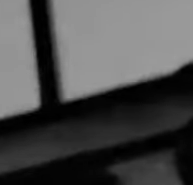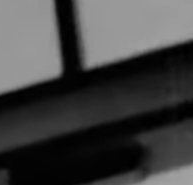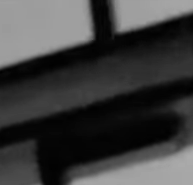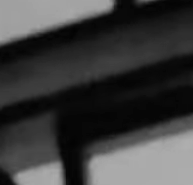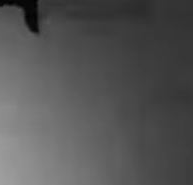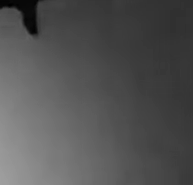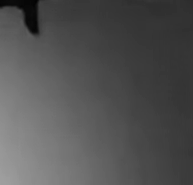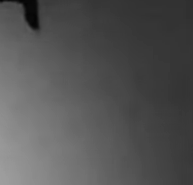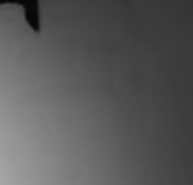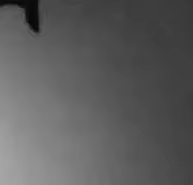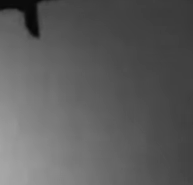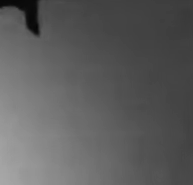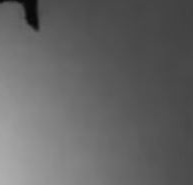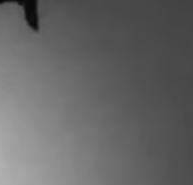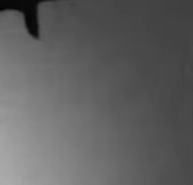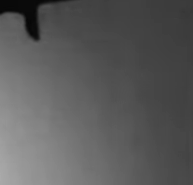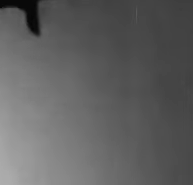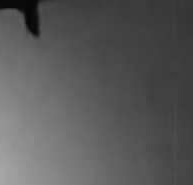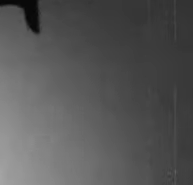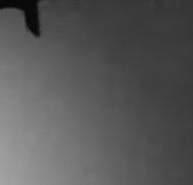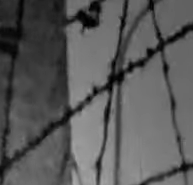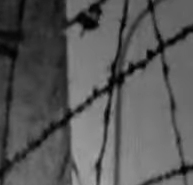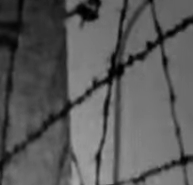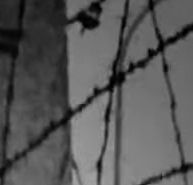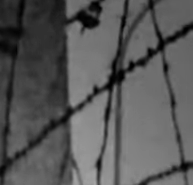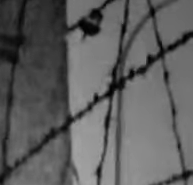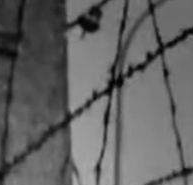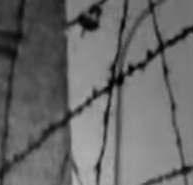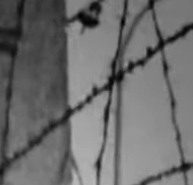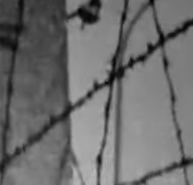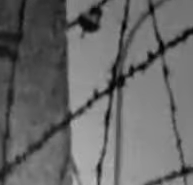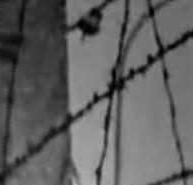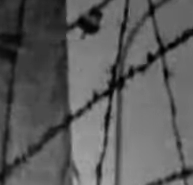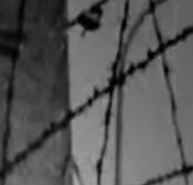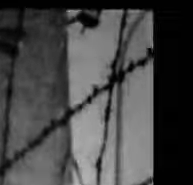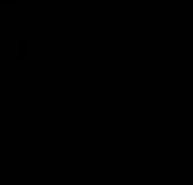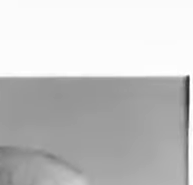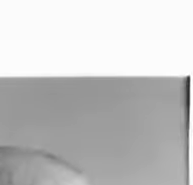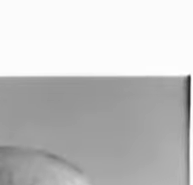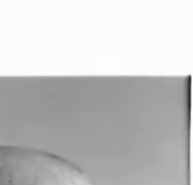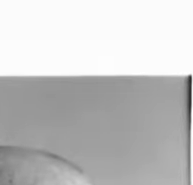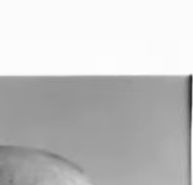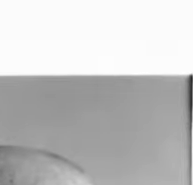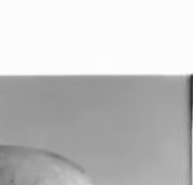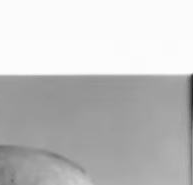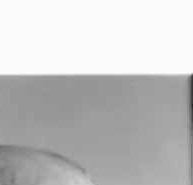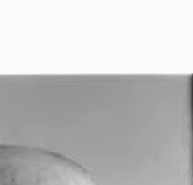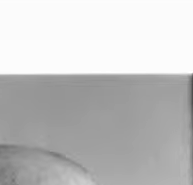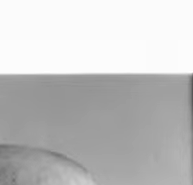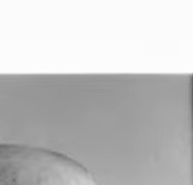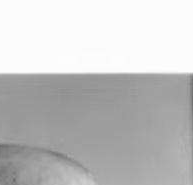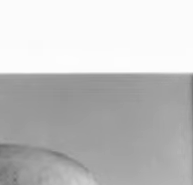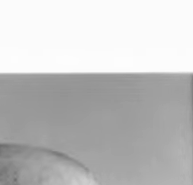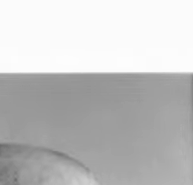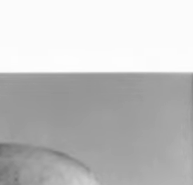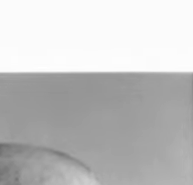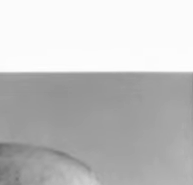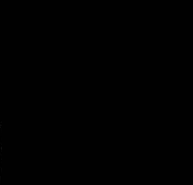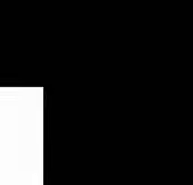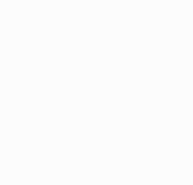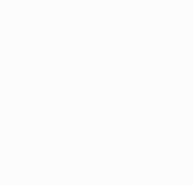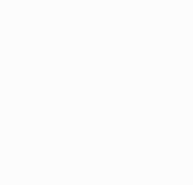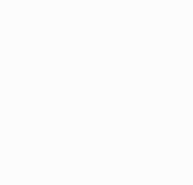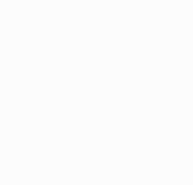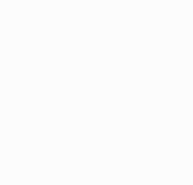In dieser Nacht wird auch Benno Neuburger in das KZ Dachau verschleppt. Die Nationalsozialisten zwingen den Grundstücksmakler